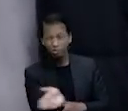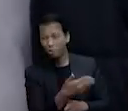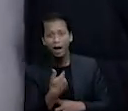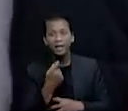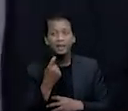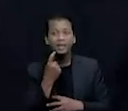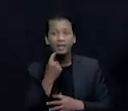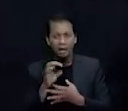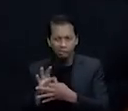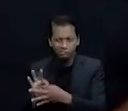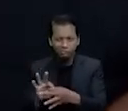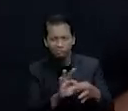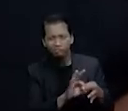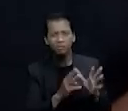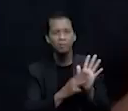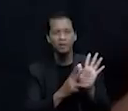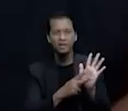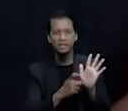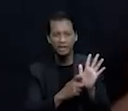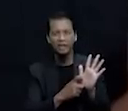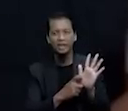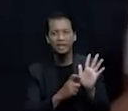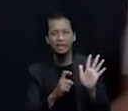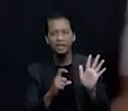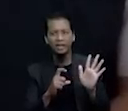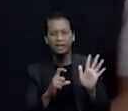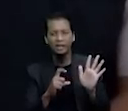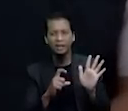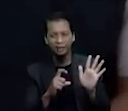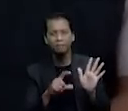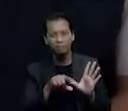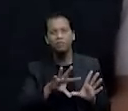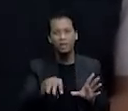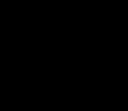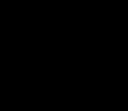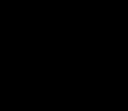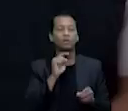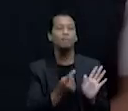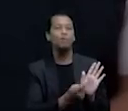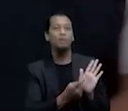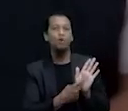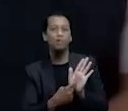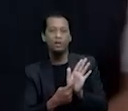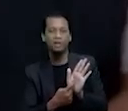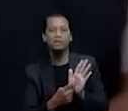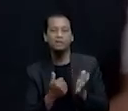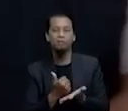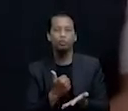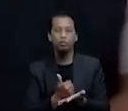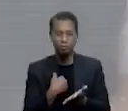jaringan media MNC, semua platform akan dipakai di dalam polling ini. Sehingga betul-betul mencerminkan